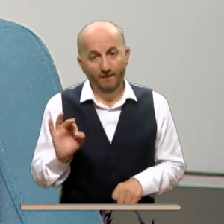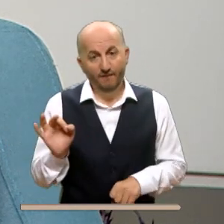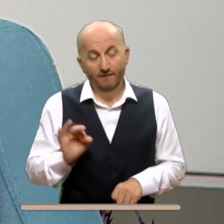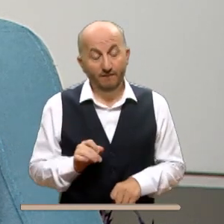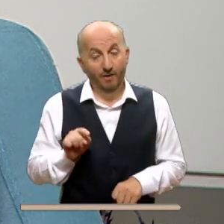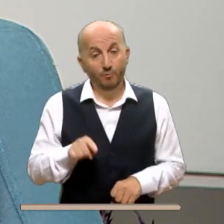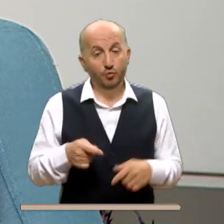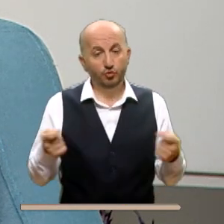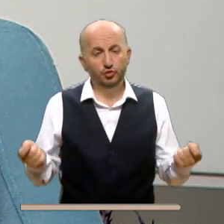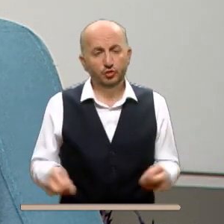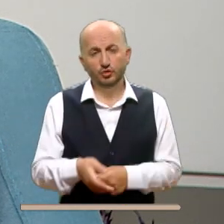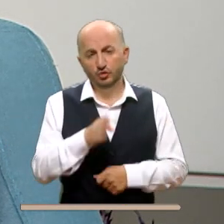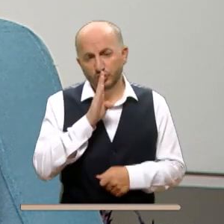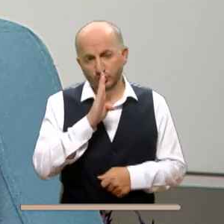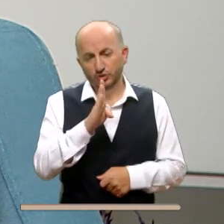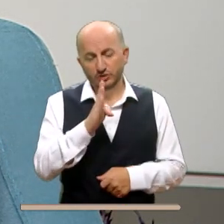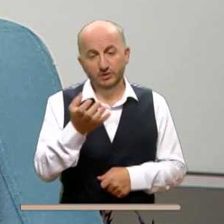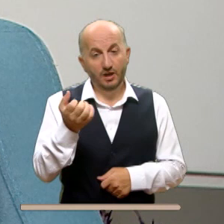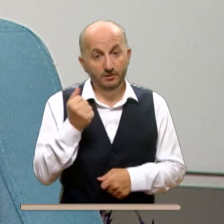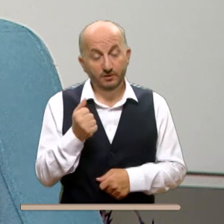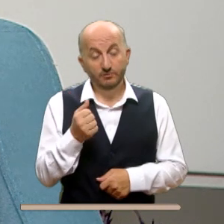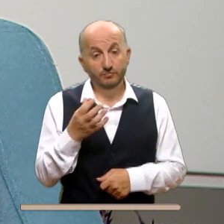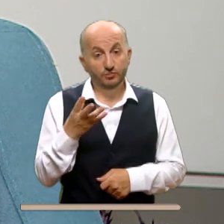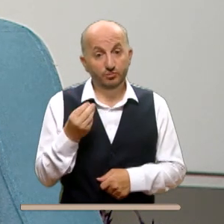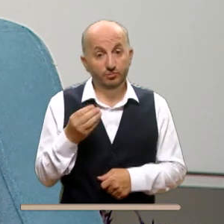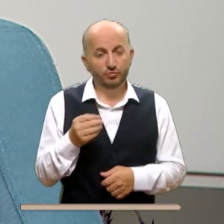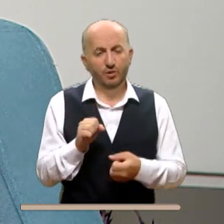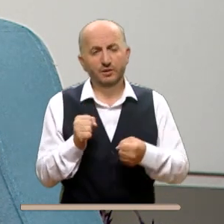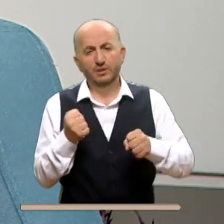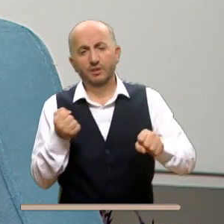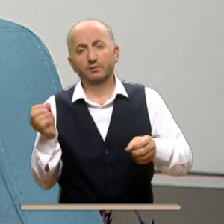bu işi ciddiye alalım. Fakat çok